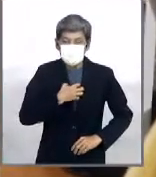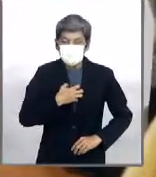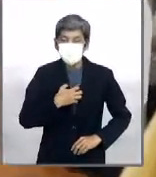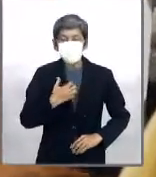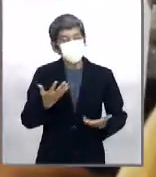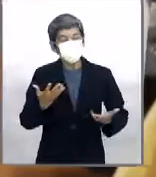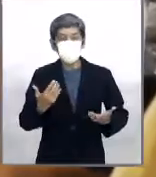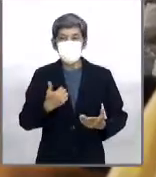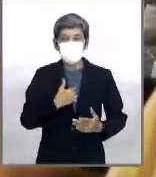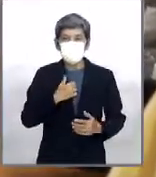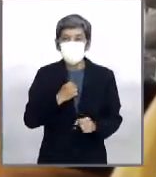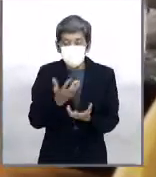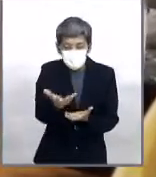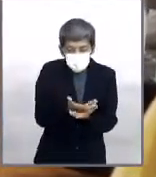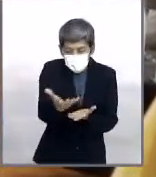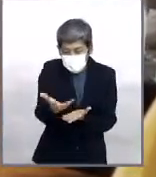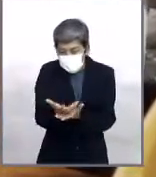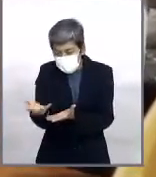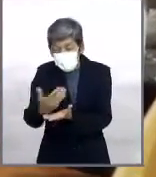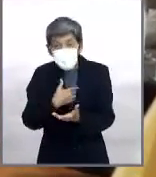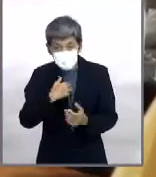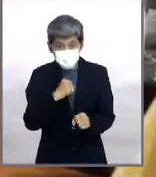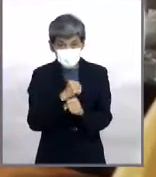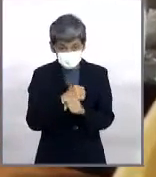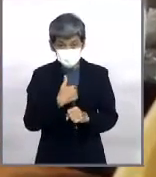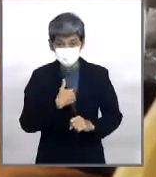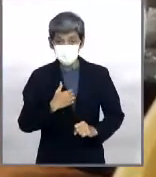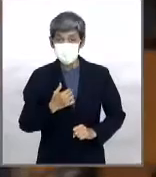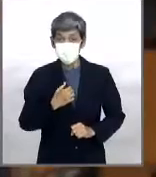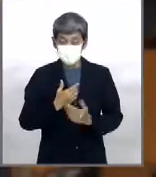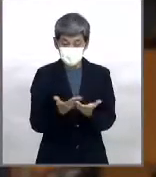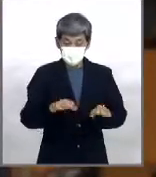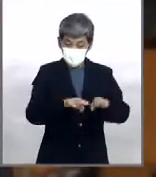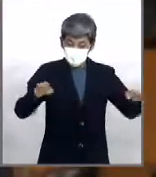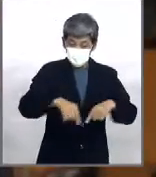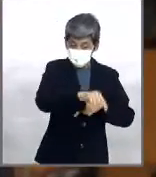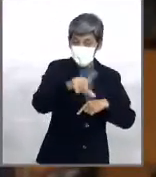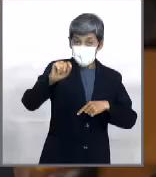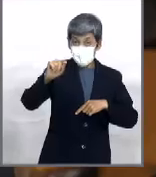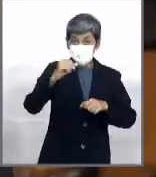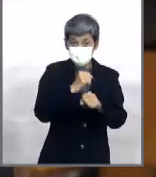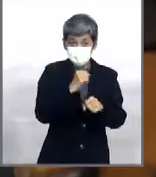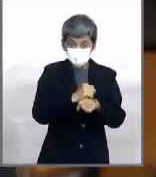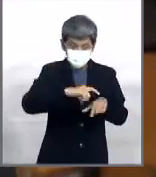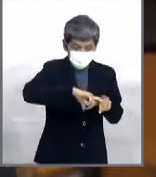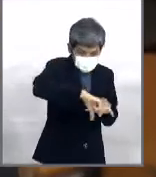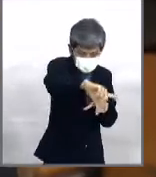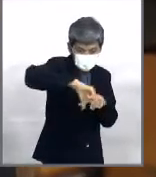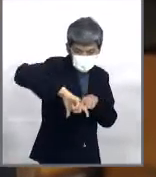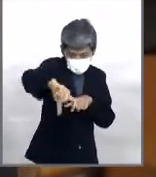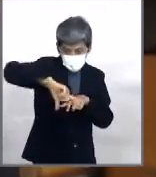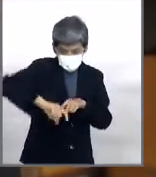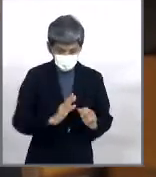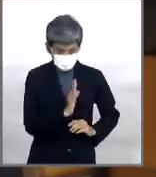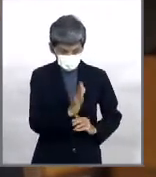เรา ก็อยากเป็นก็ตะวันเป็นเด็กเก็บจานนะครับผมนะแต่สิ่งที่ตะวันแตกต่างเนี่ยอย่างโต๊ะ20ตัวเรียงอยู่เนี่ยตัวนอกจากเรียงตรงกันเป๊ะเลยน